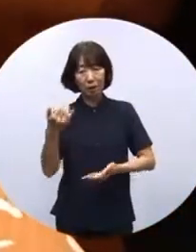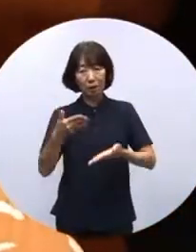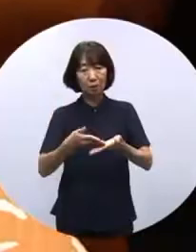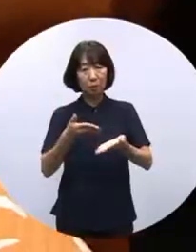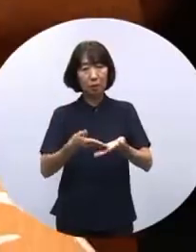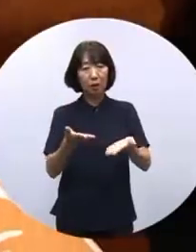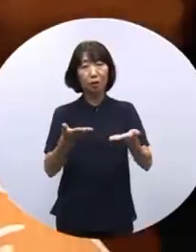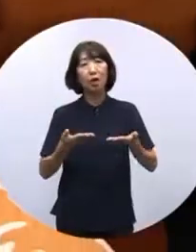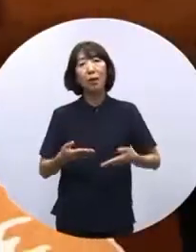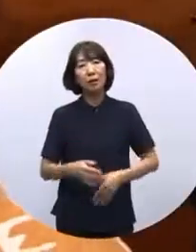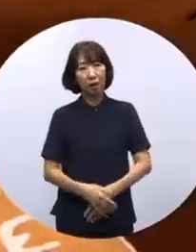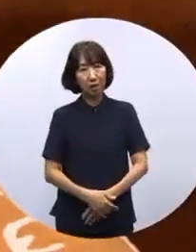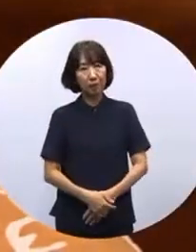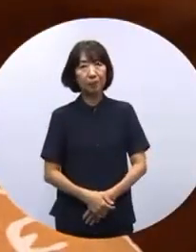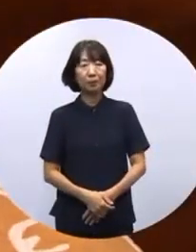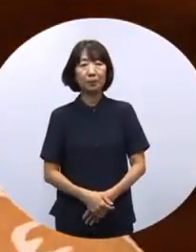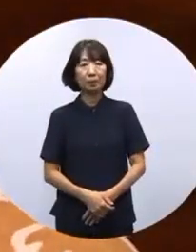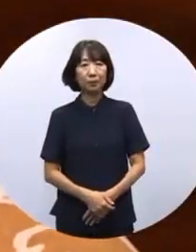てくれました。